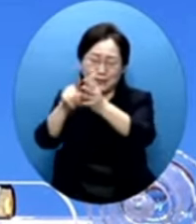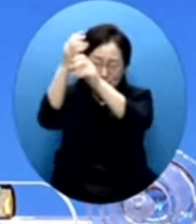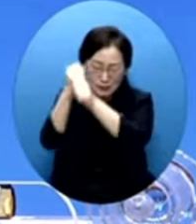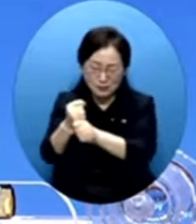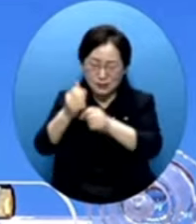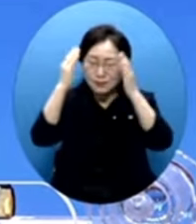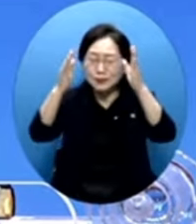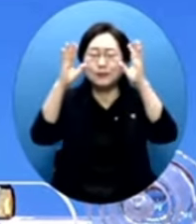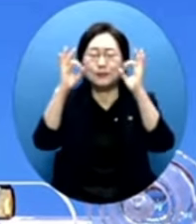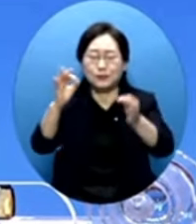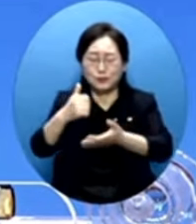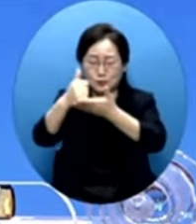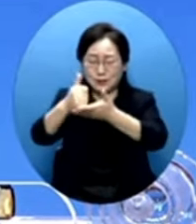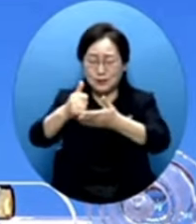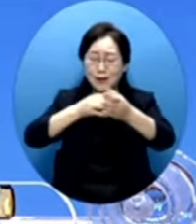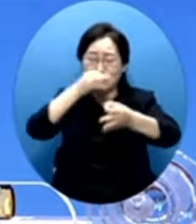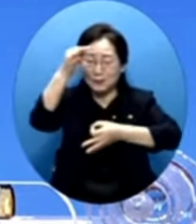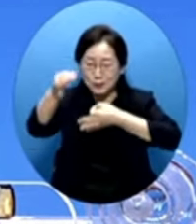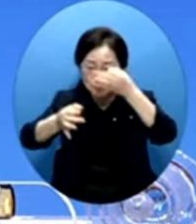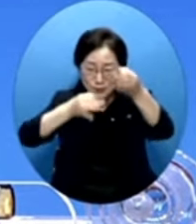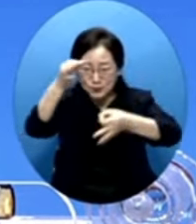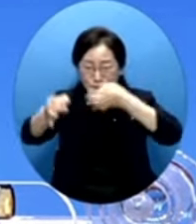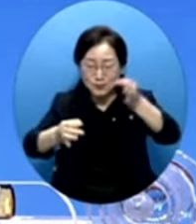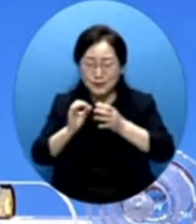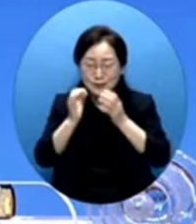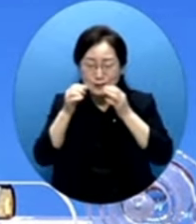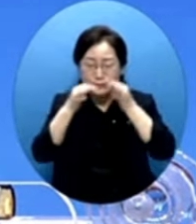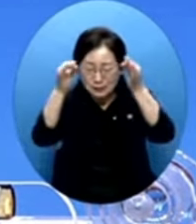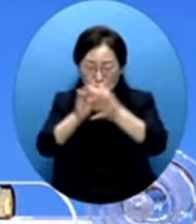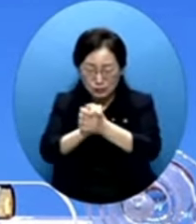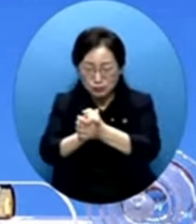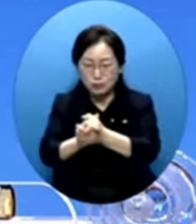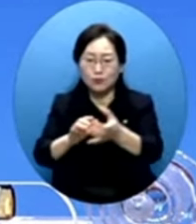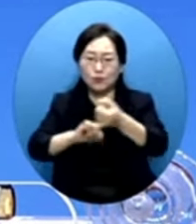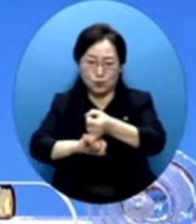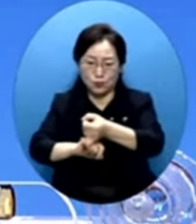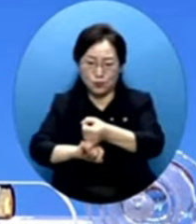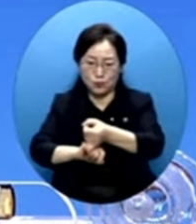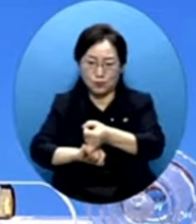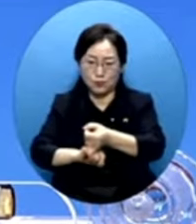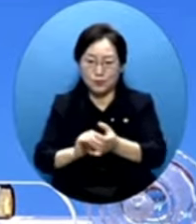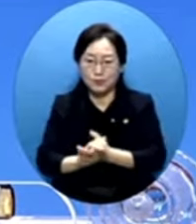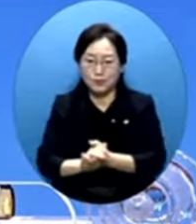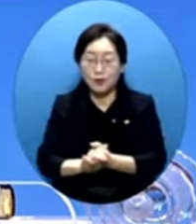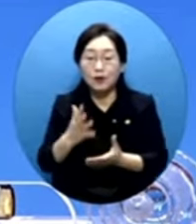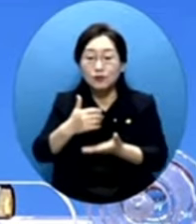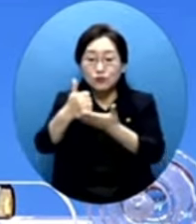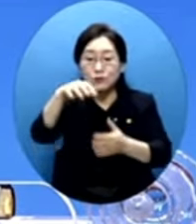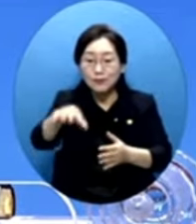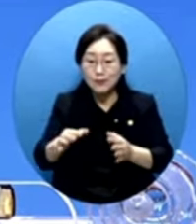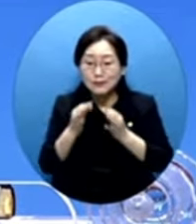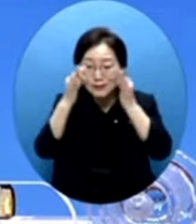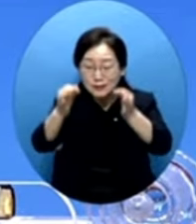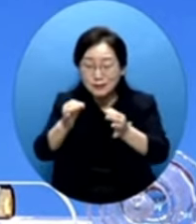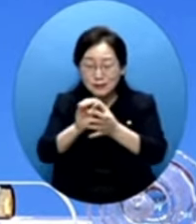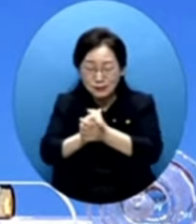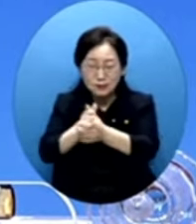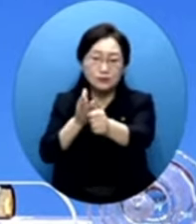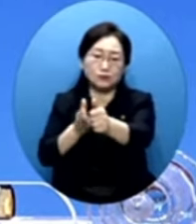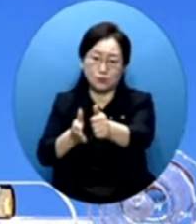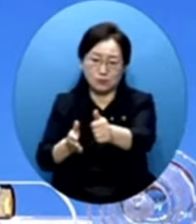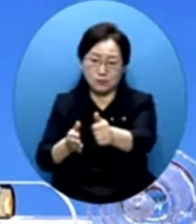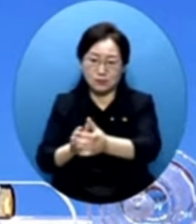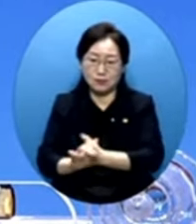바라보고 주님께 부르져 강구해야 될 된 것입니다 우리는 주 앞에 부르짖어 간구해야 되는 것입니다